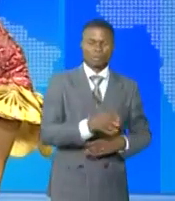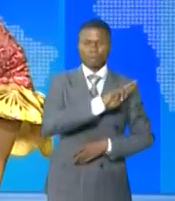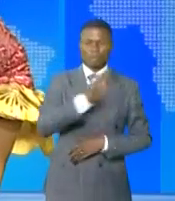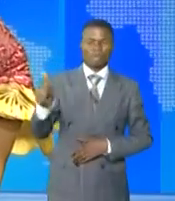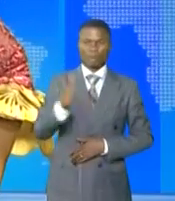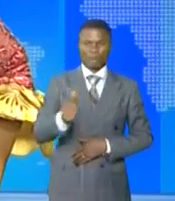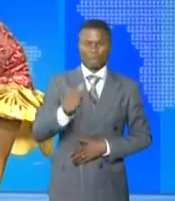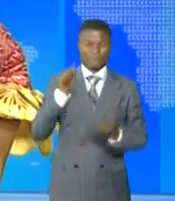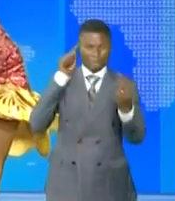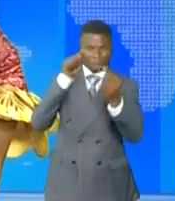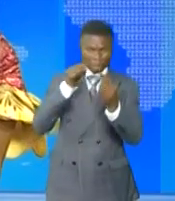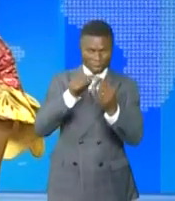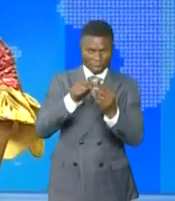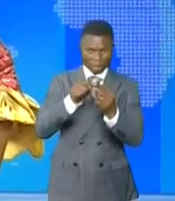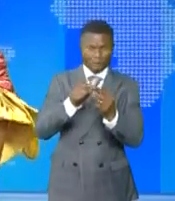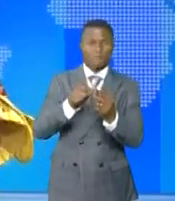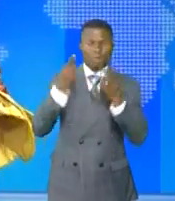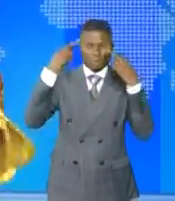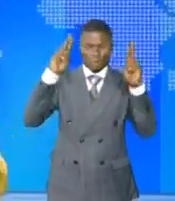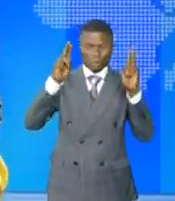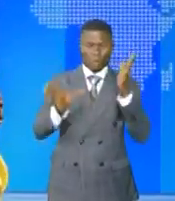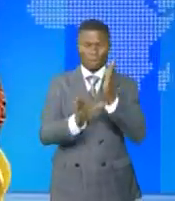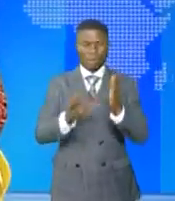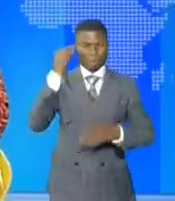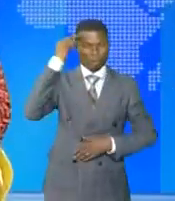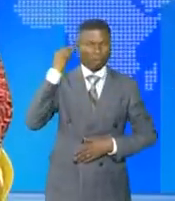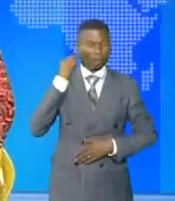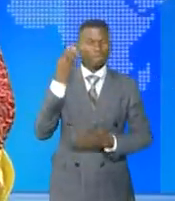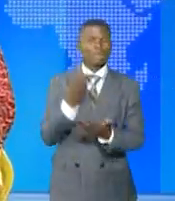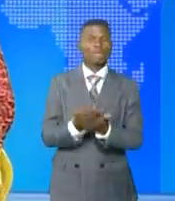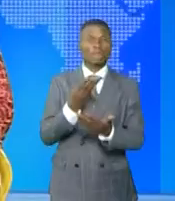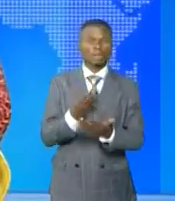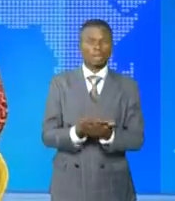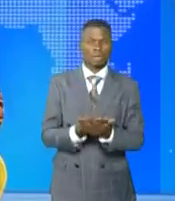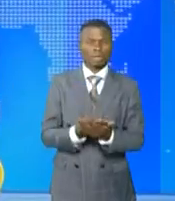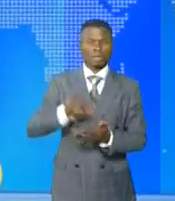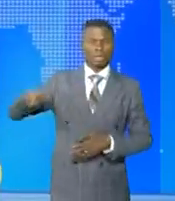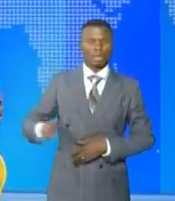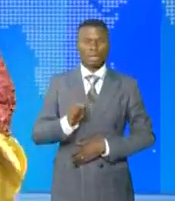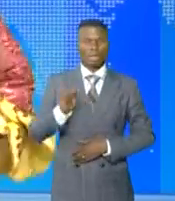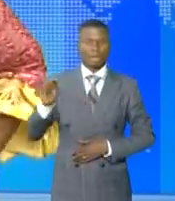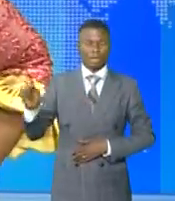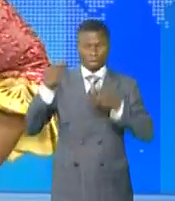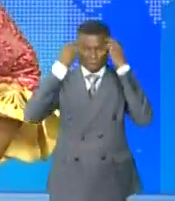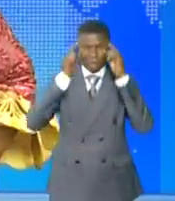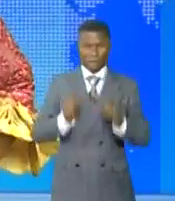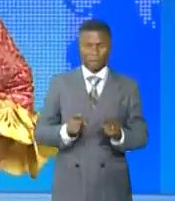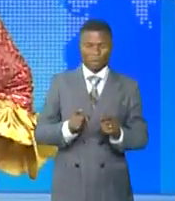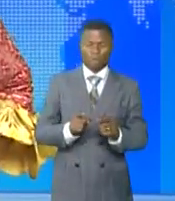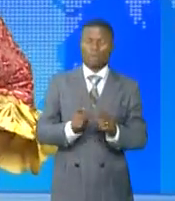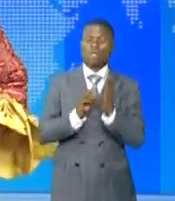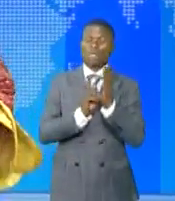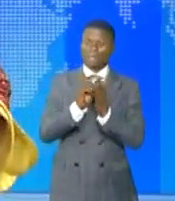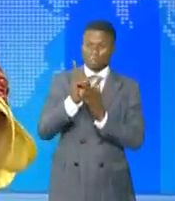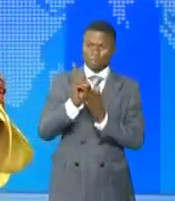2021, l'objectif sera atteint. Le vice-premier ministre, ministre du budget Jean-Baudouin Maillot tient à la migration vers